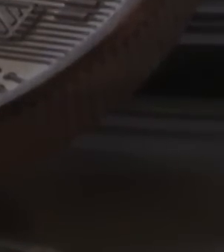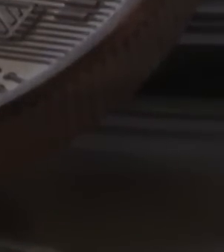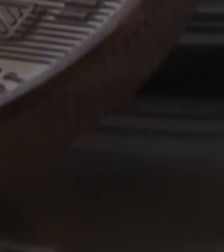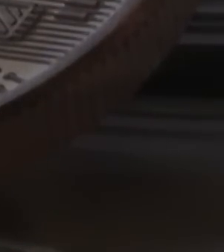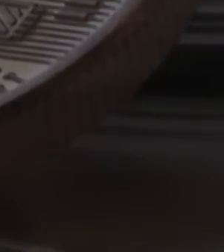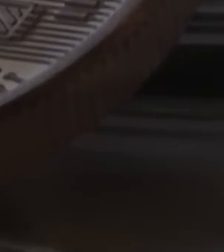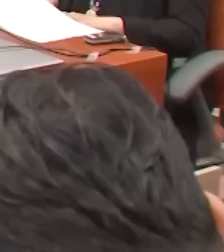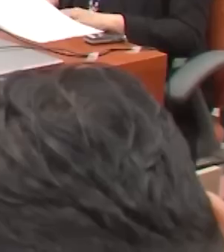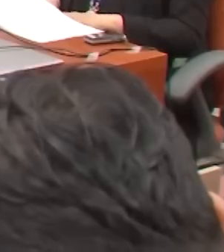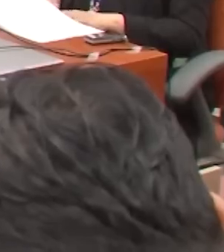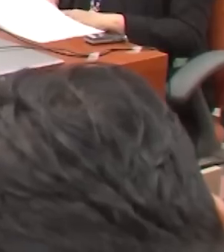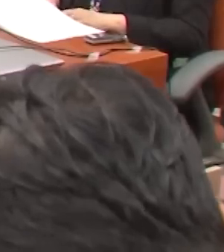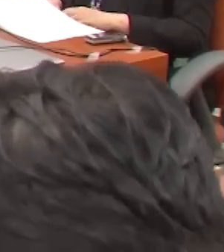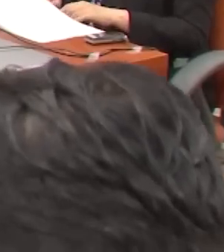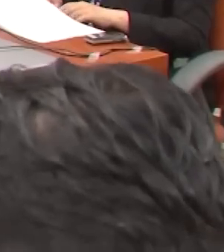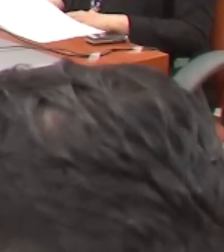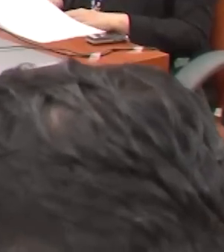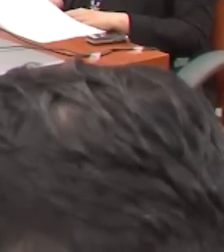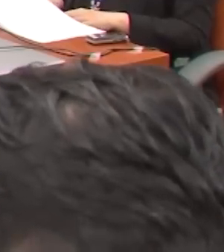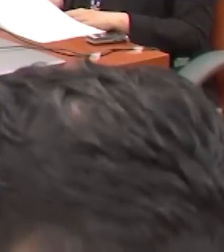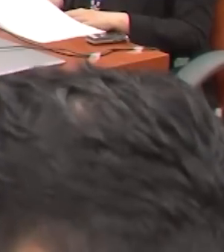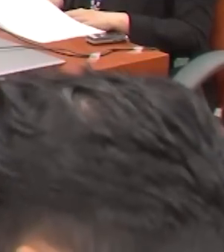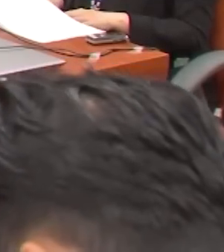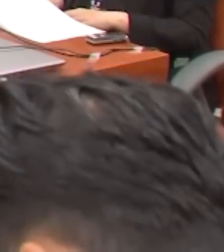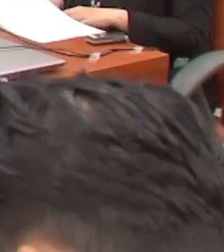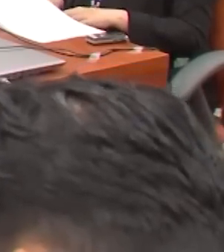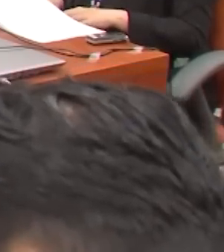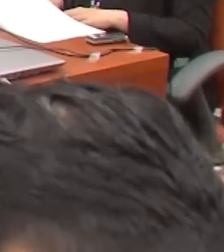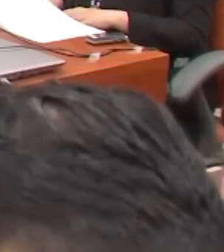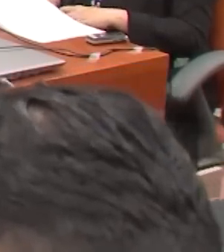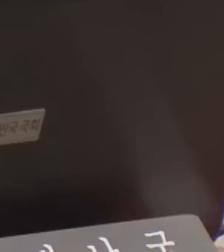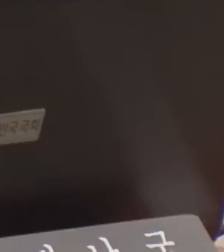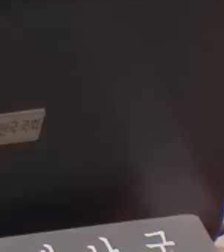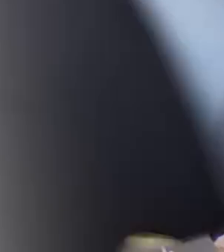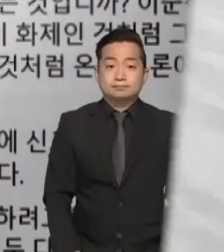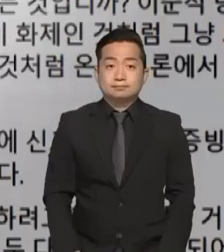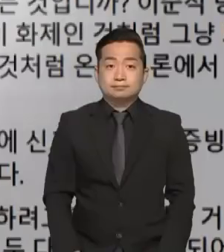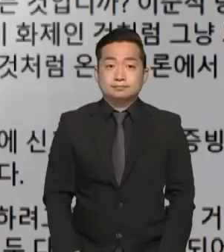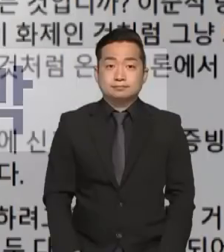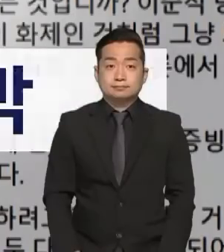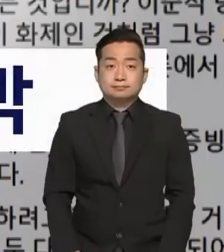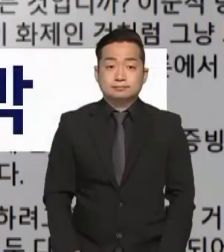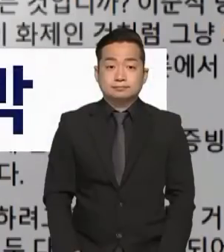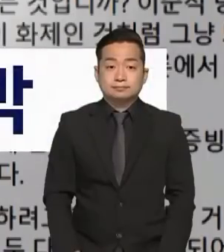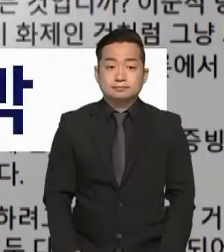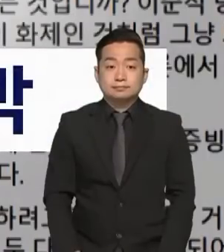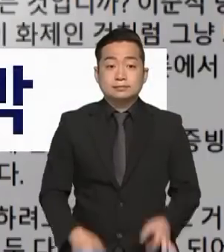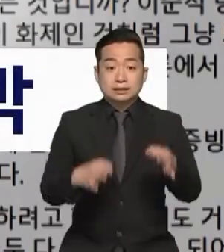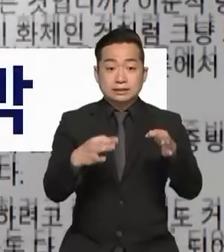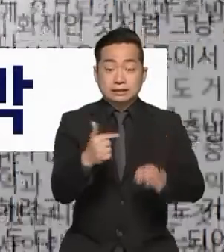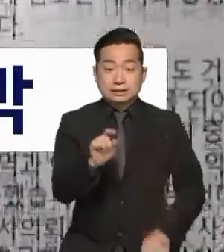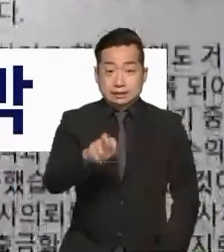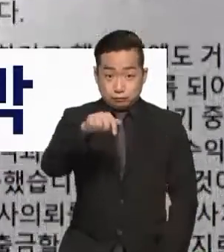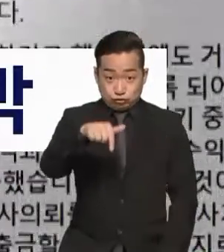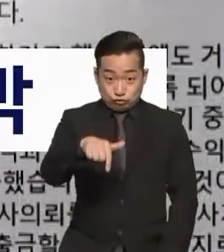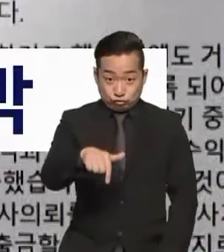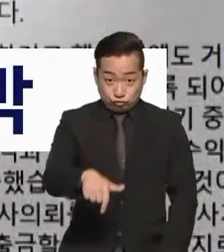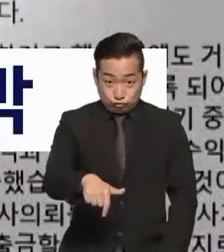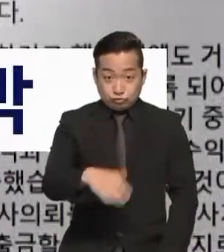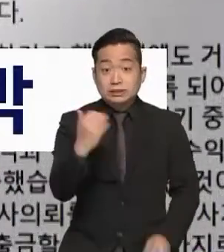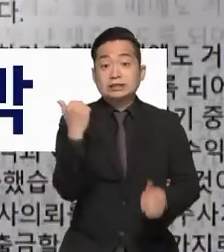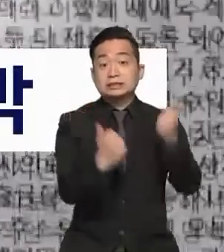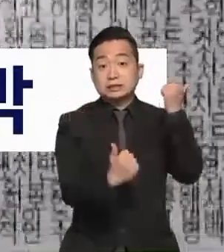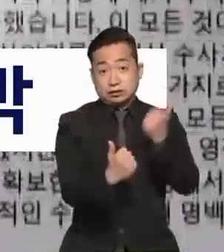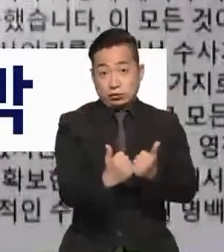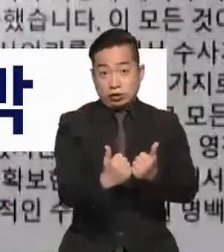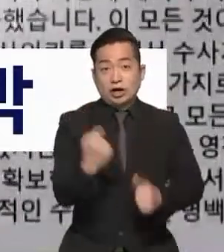의혹에 대해 김 의원은 전혀 문제될 것이 없다는 입장을 거듭 밝히고 있습니다. 김남국 의원이 1,300자 분량